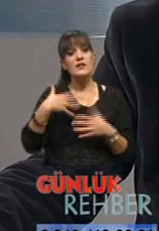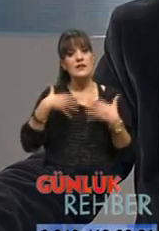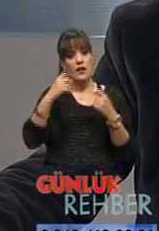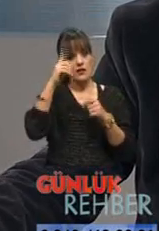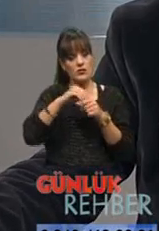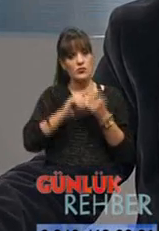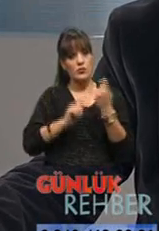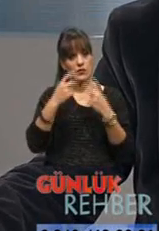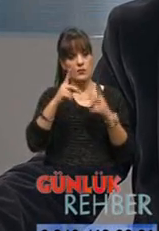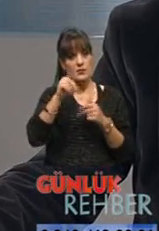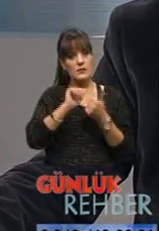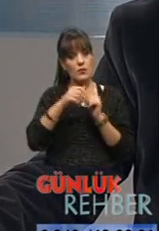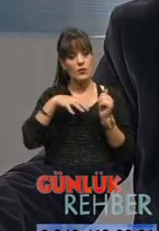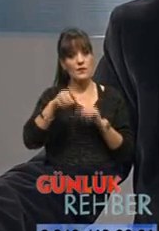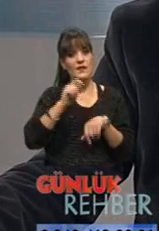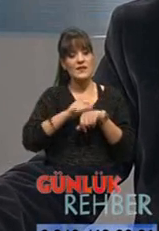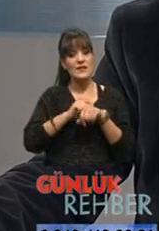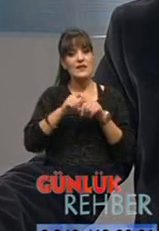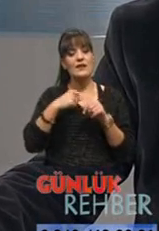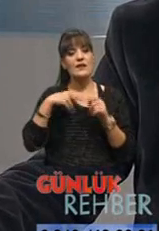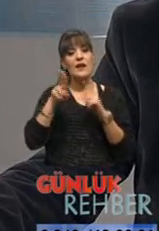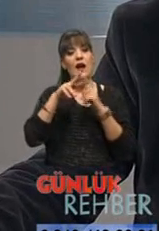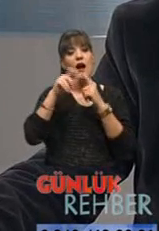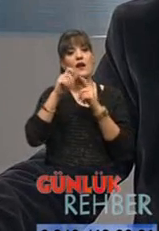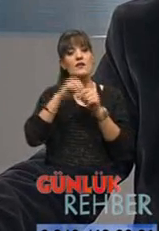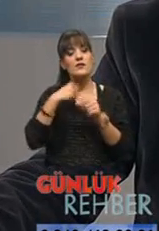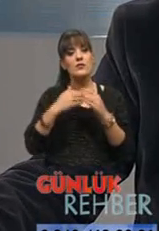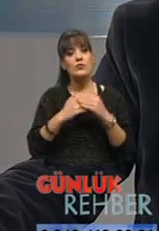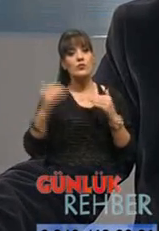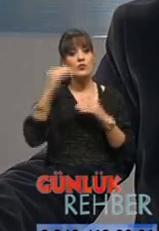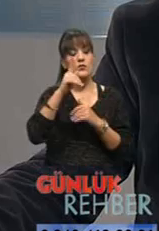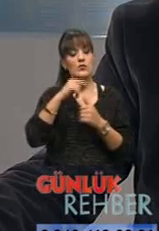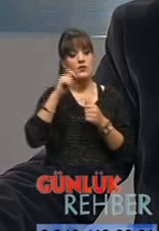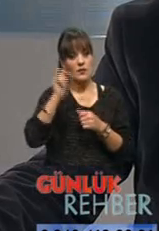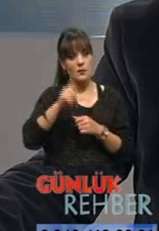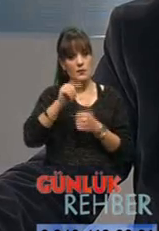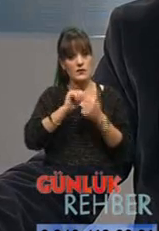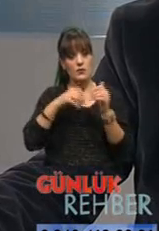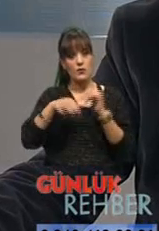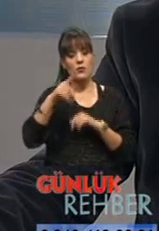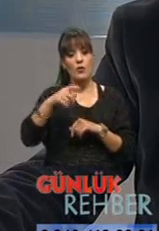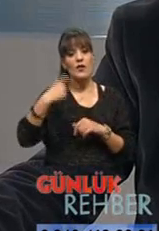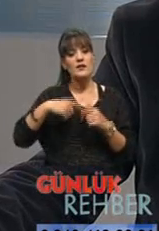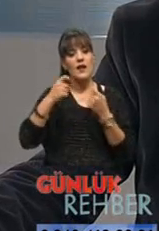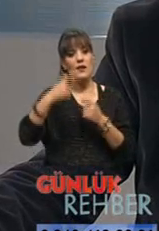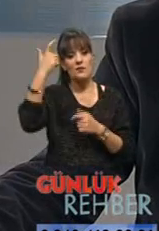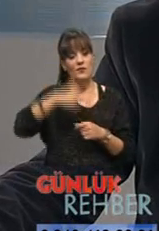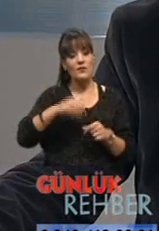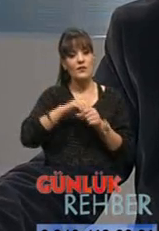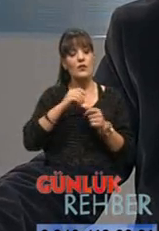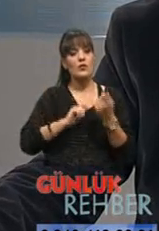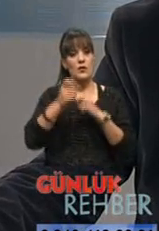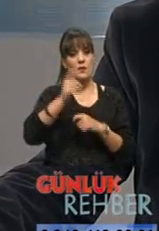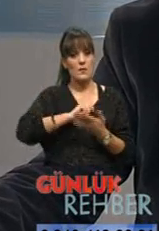kullanılabilen bir spor dalı. Sinir ve kas koordinasyonunu üst seviyeye çıkartan bir spor dalı. Hı hı. Yani bu rehabilitasyon amaçlı da kullanılıyor masa